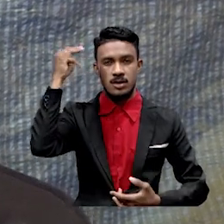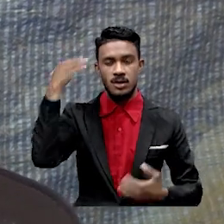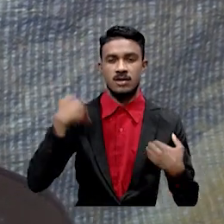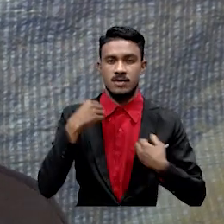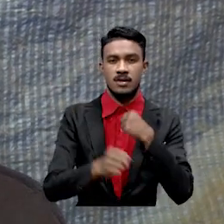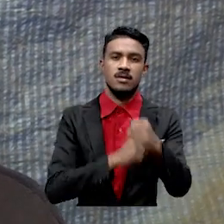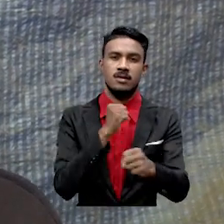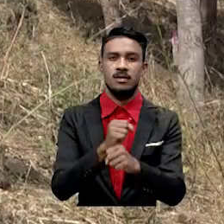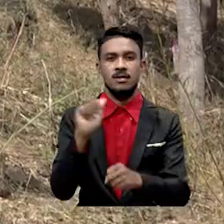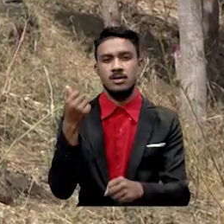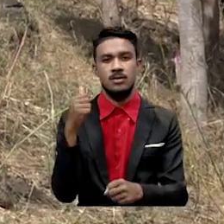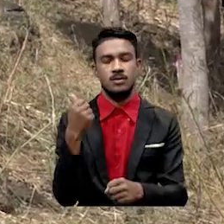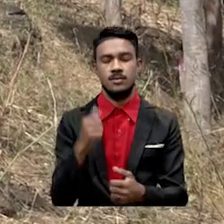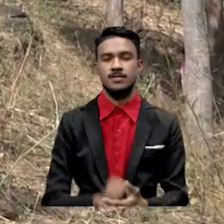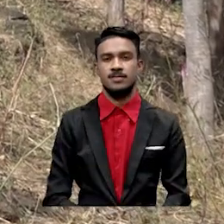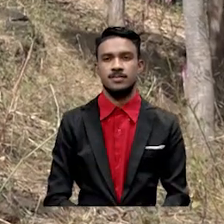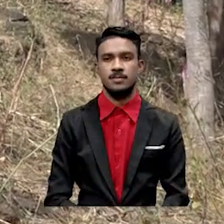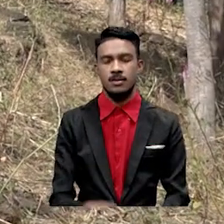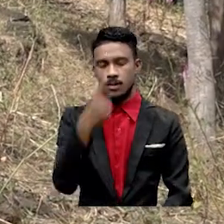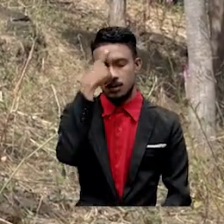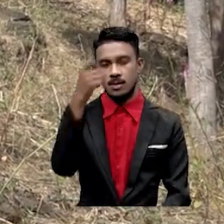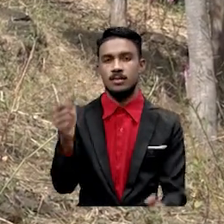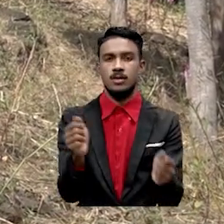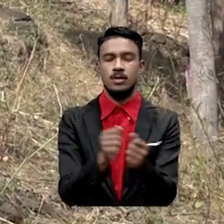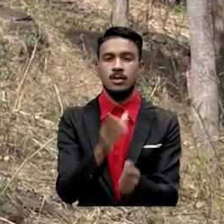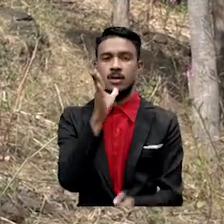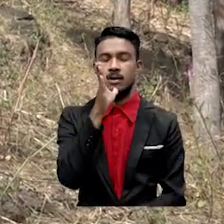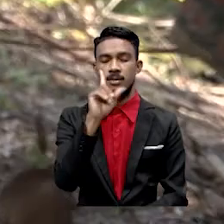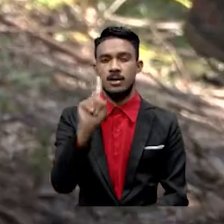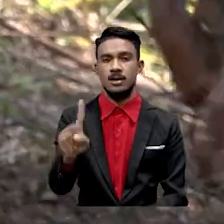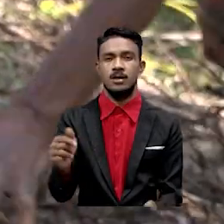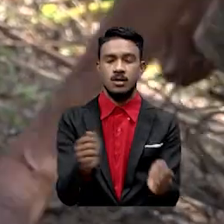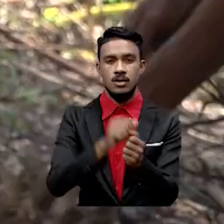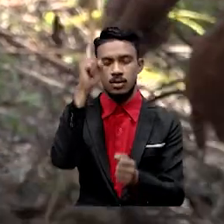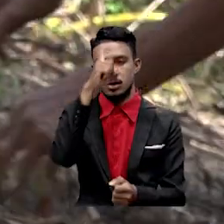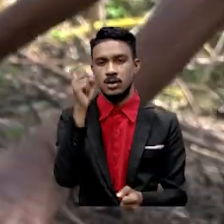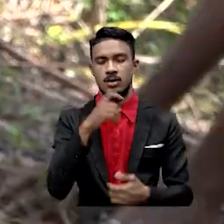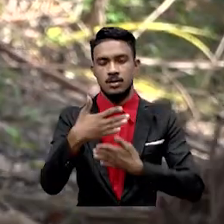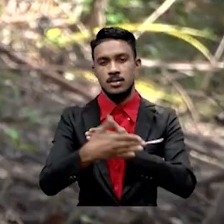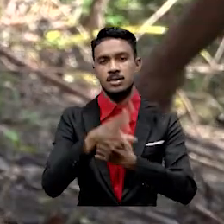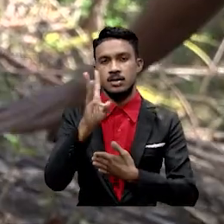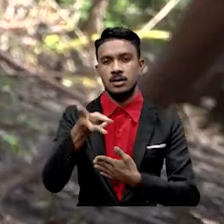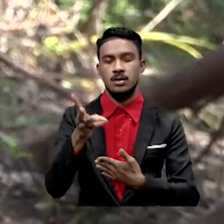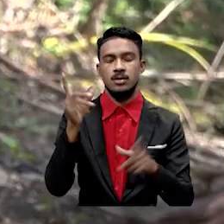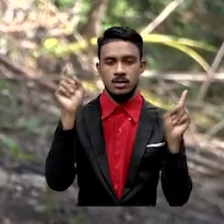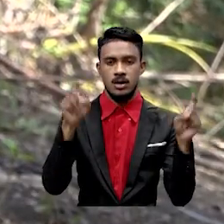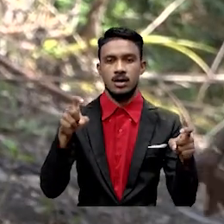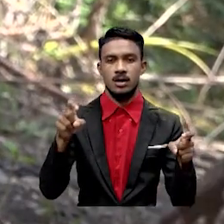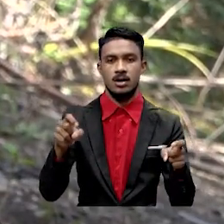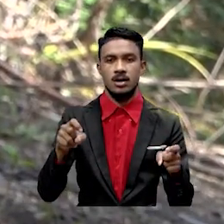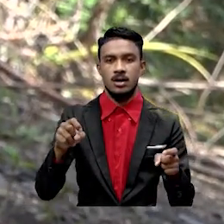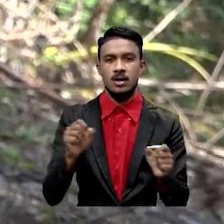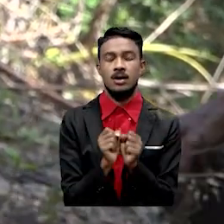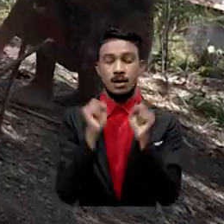tinan sanulu ona. Tamba ne, inan falu kuidade basic ne nulu ne, obrigatório tem que hader tu